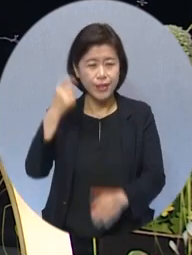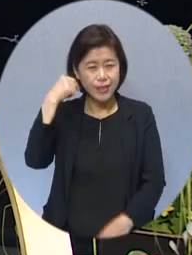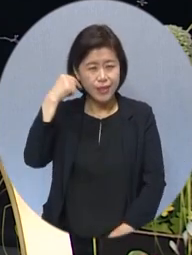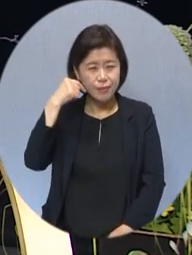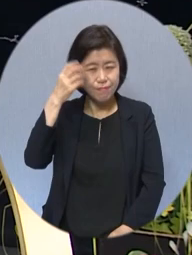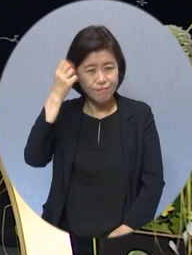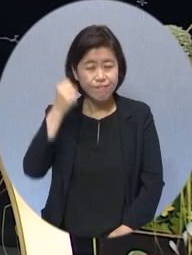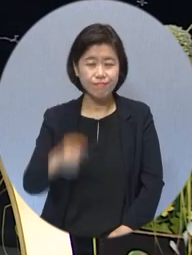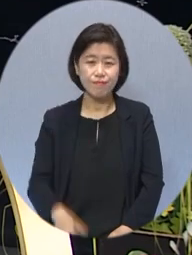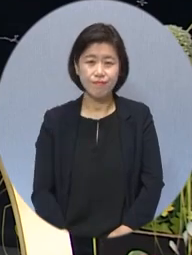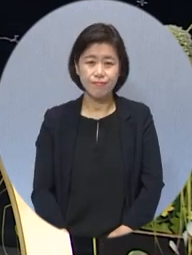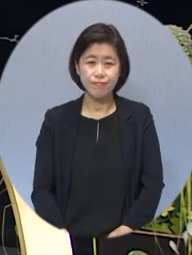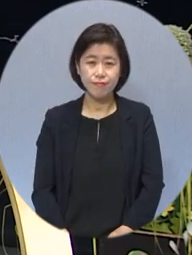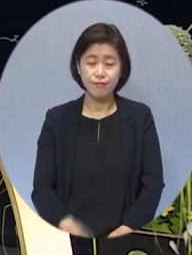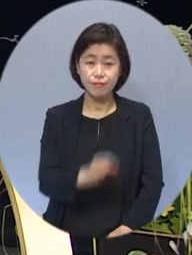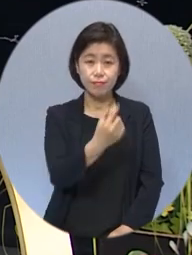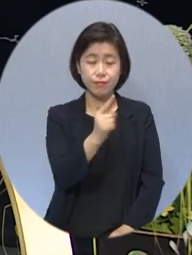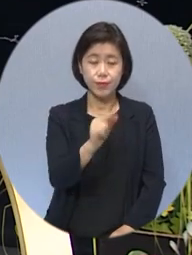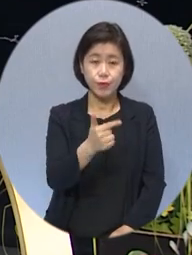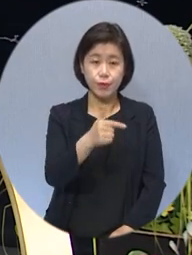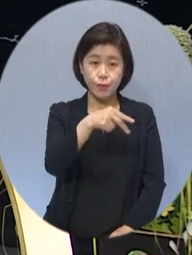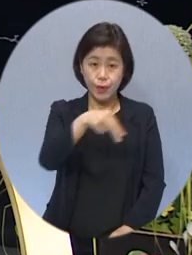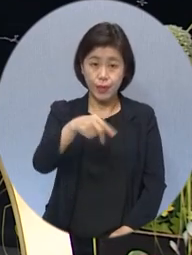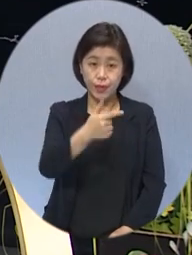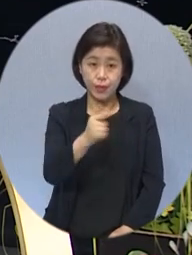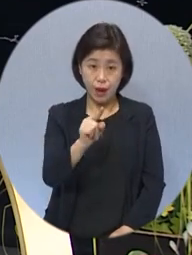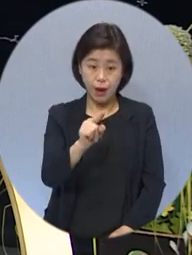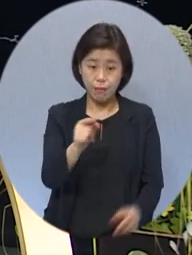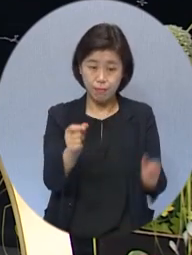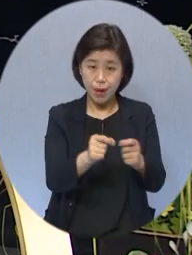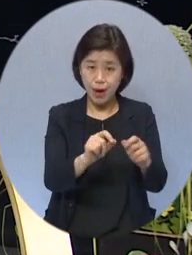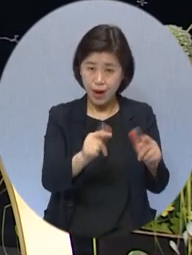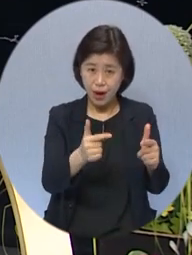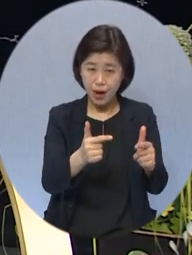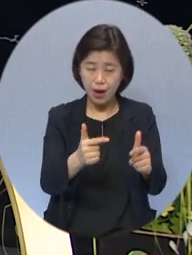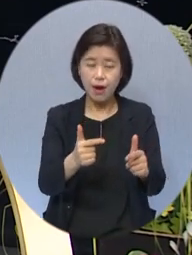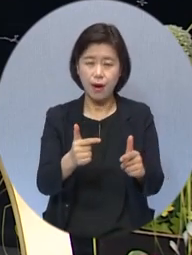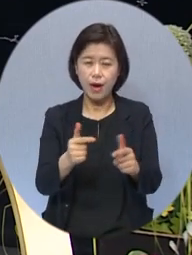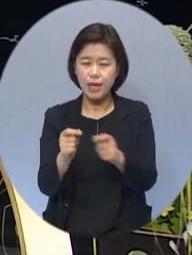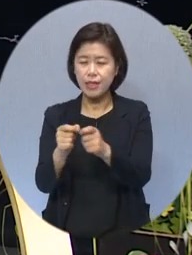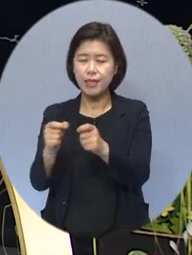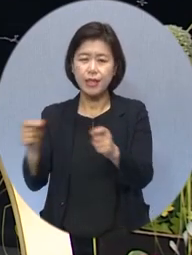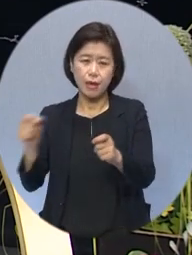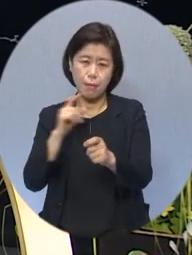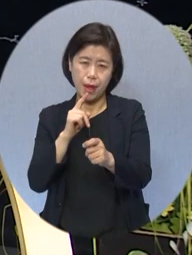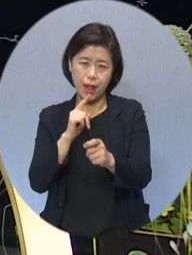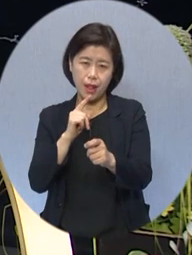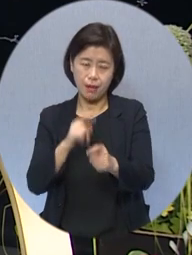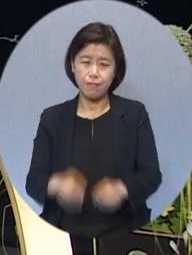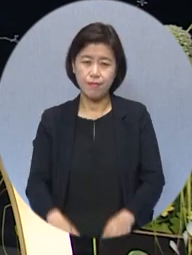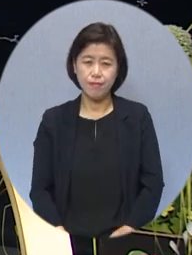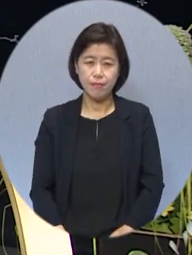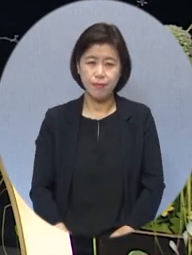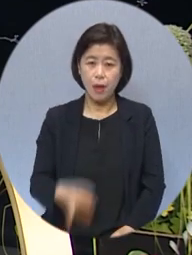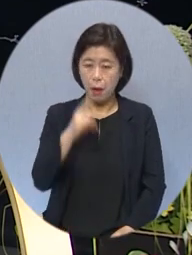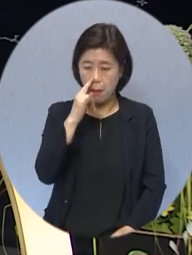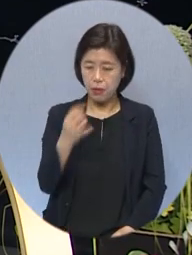왔나를 왔나로 표현함으로 어린 자식과 어머니가 주고받는